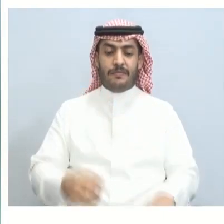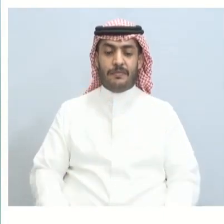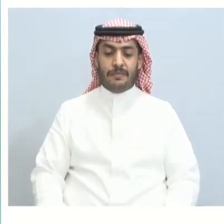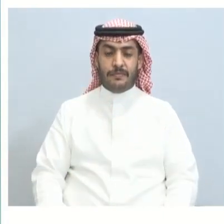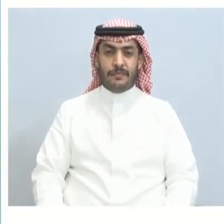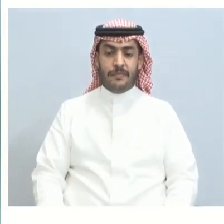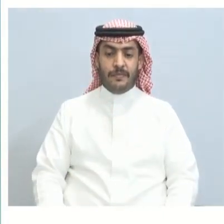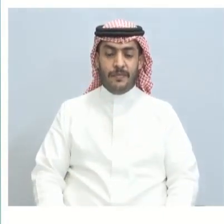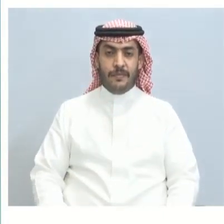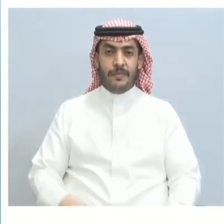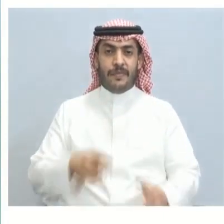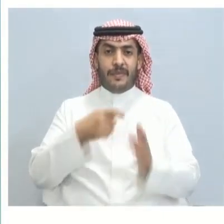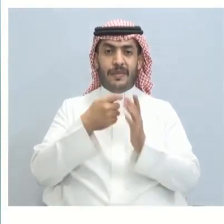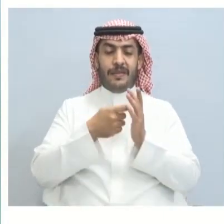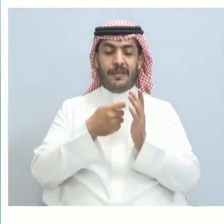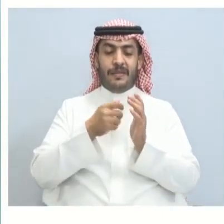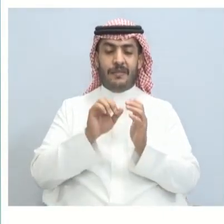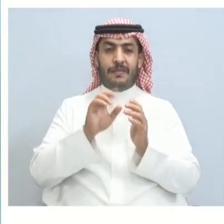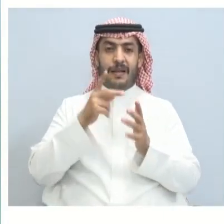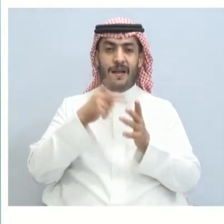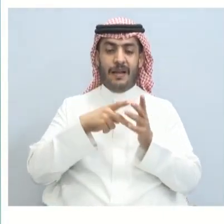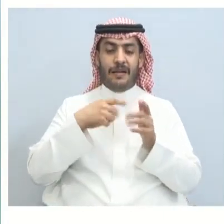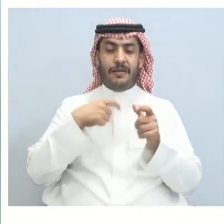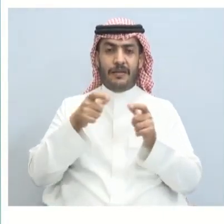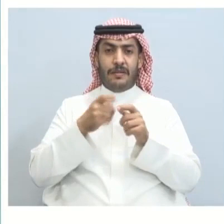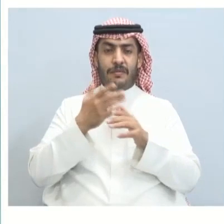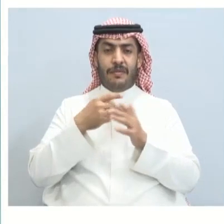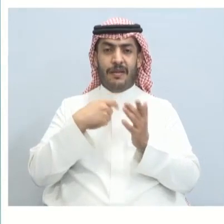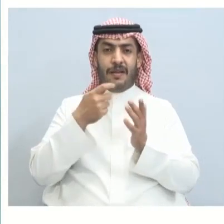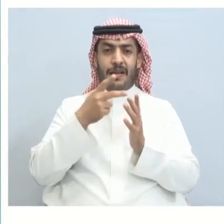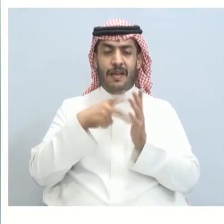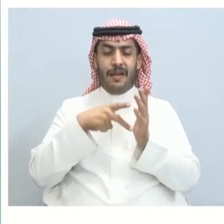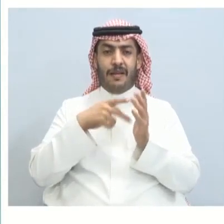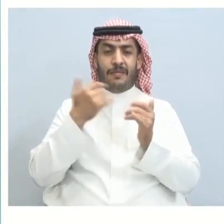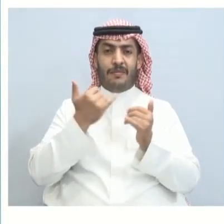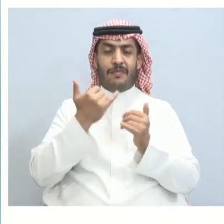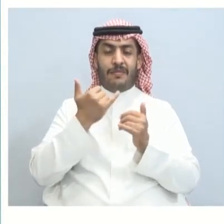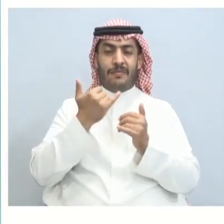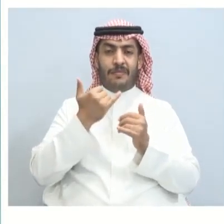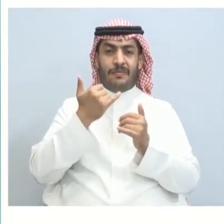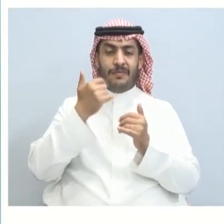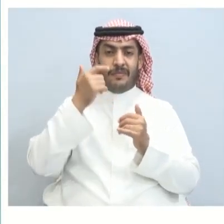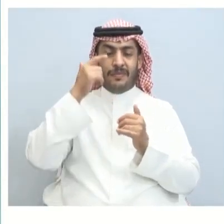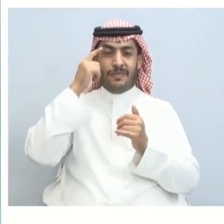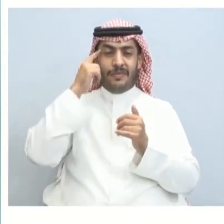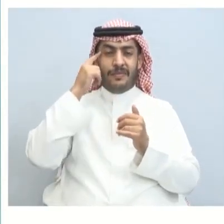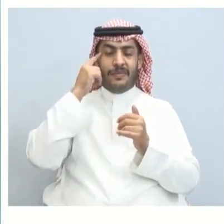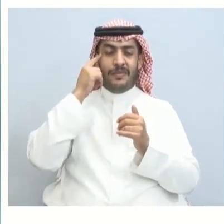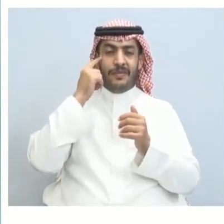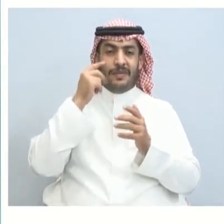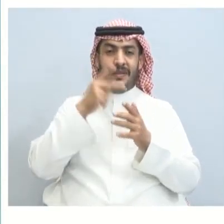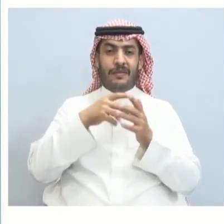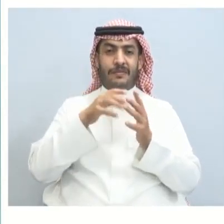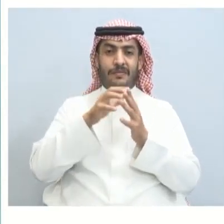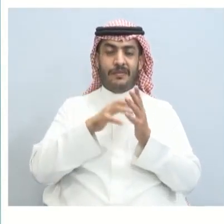ايضا تدوين القرارات نحن اجتمعنا من اجل قرارات من اجل امور قد يكون اصدار قرار